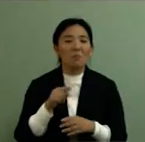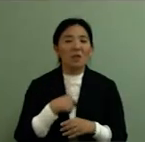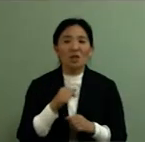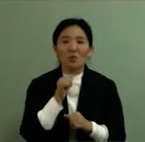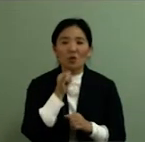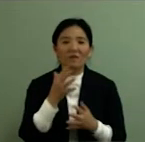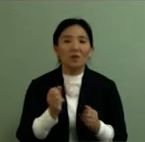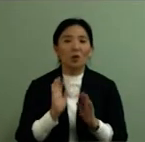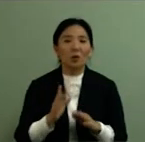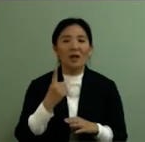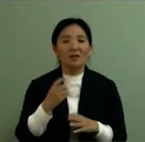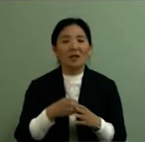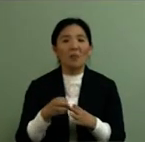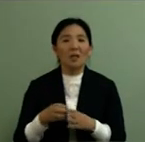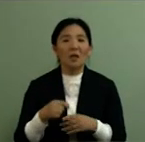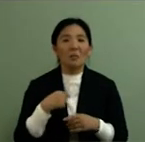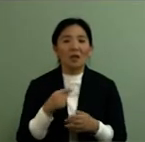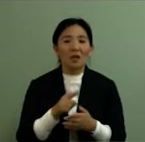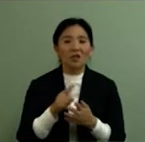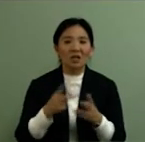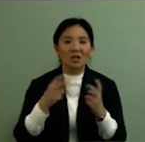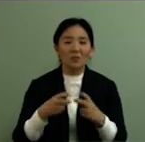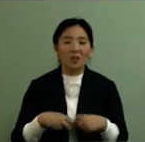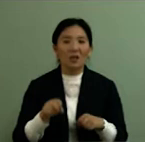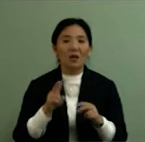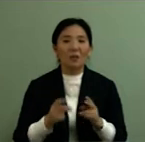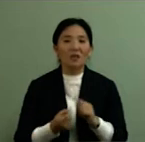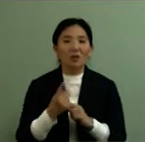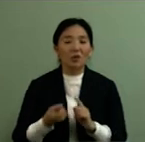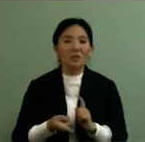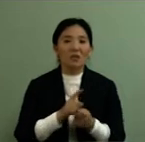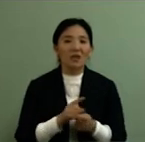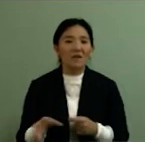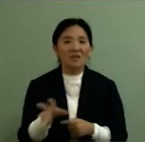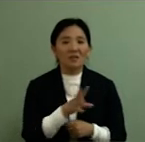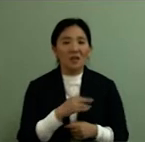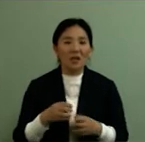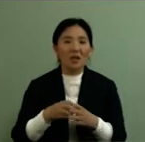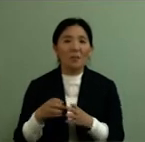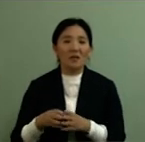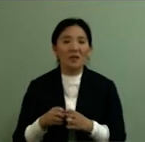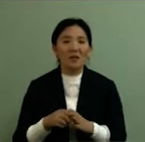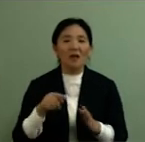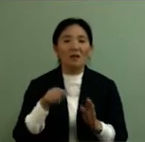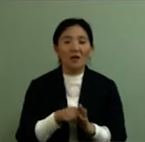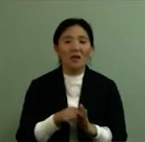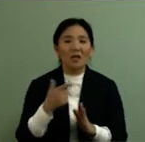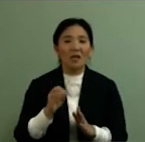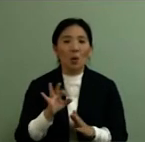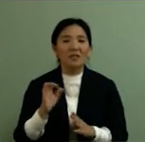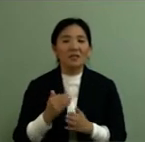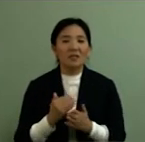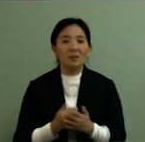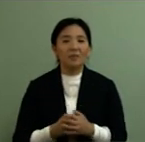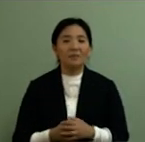можем взять только один компонент. Мы должны рассматривать, как произойдет изменение всех компонентов данной